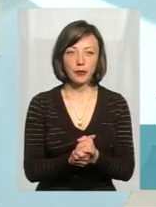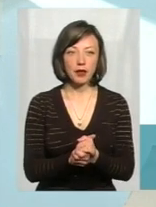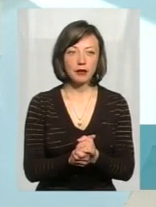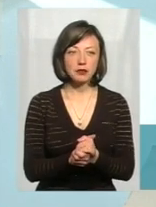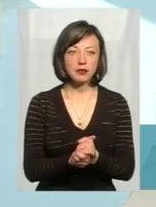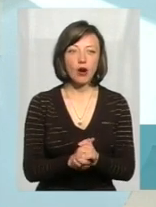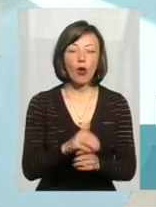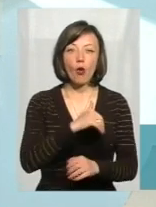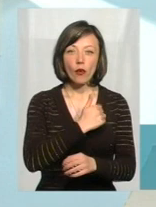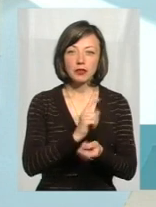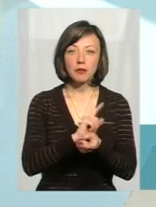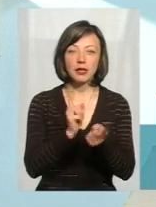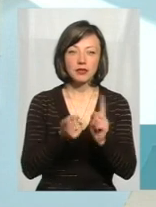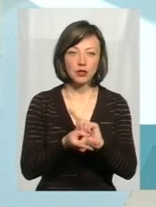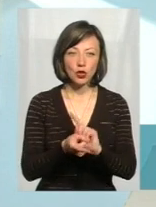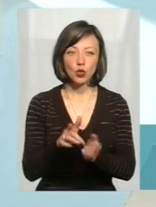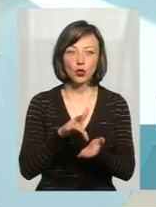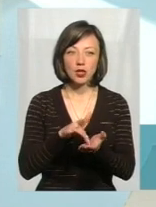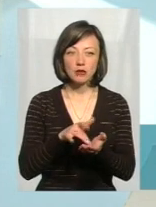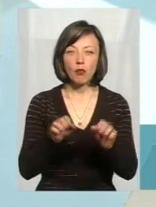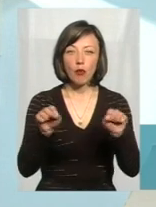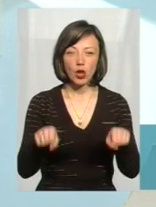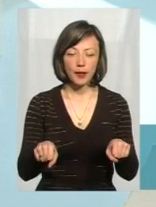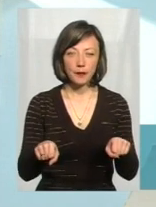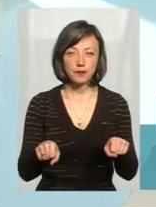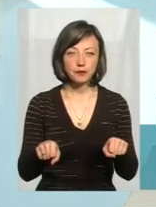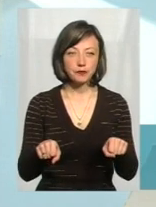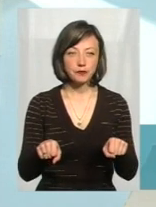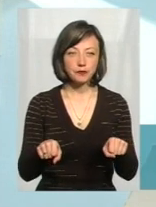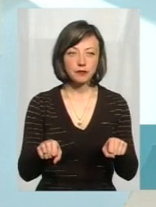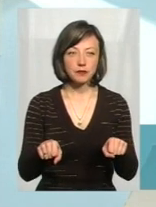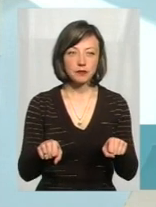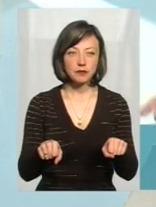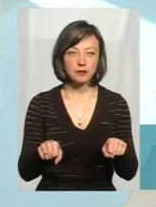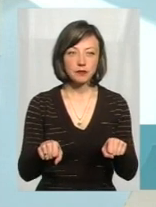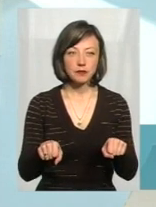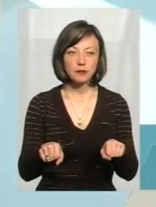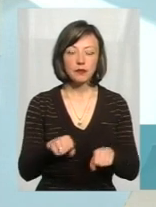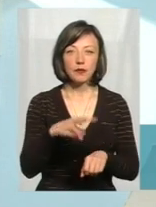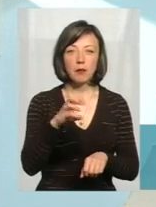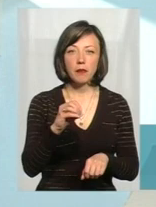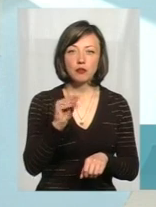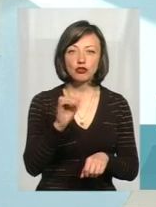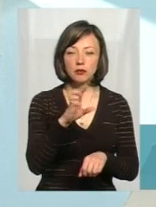звичайно, перетворити їх на туристів, на те, щоб вони могли у Меджибужі і отримати